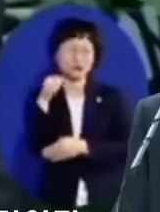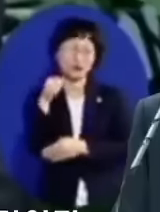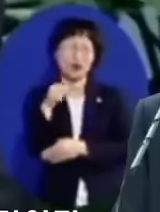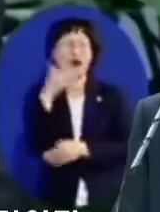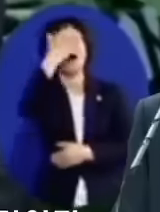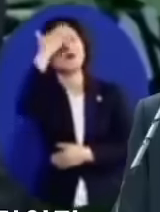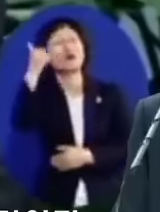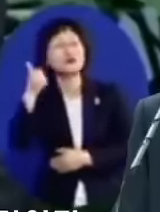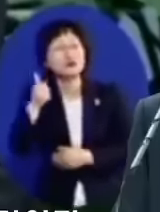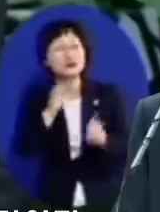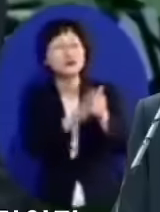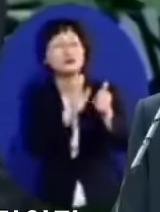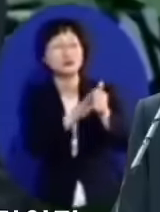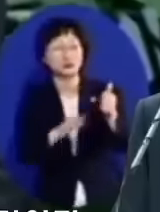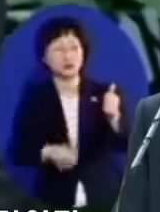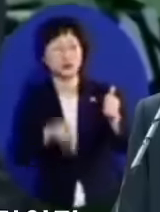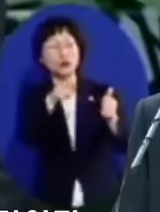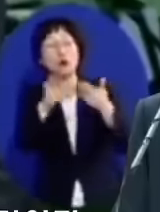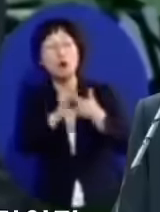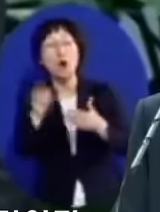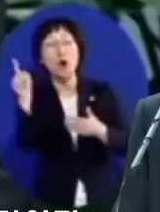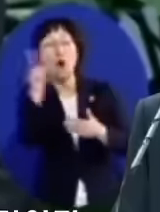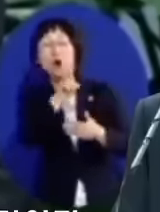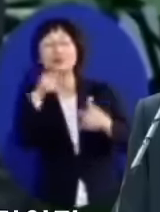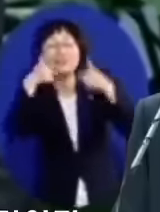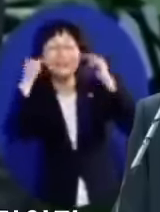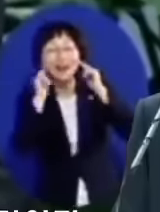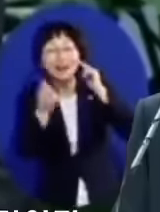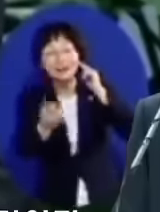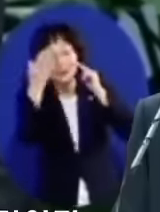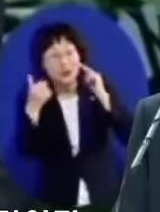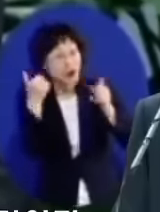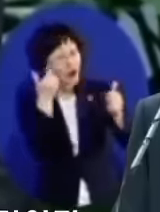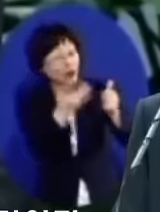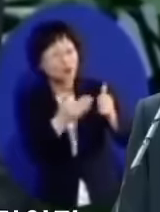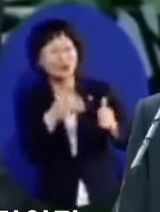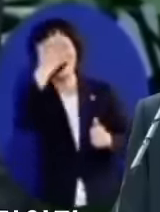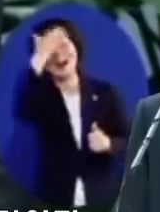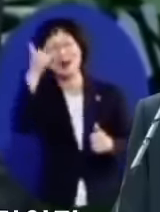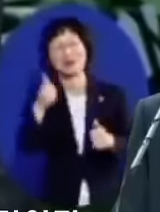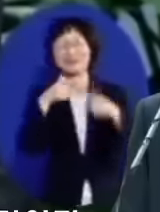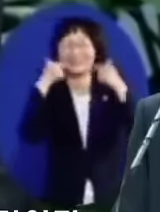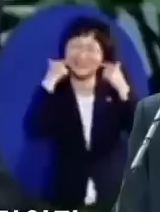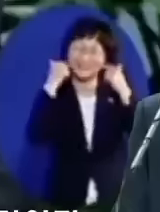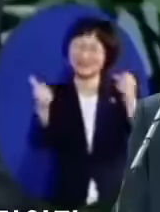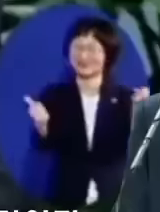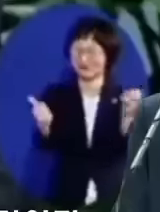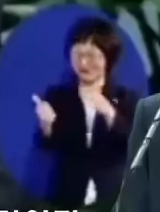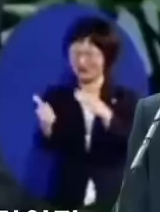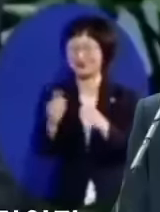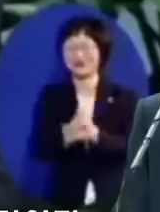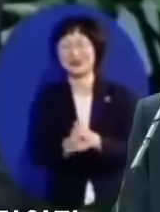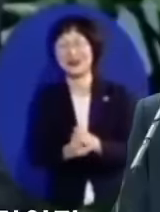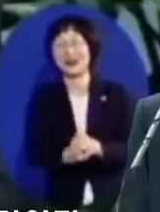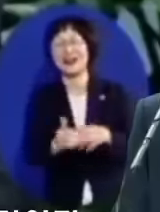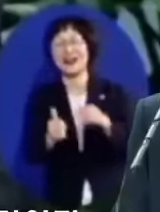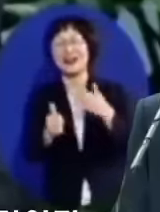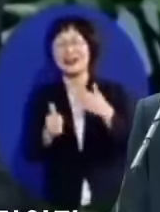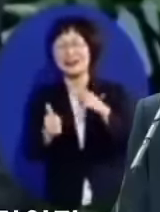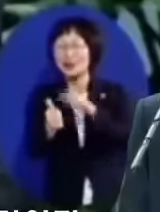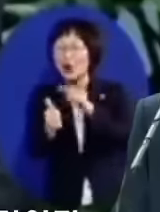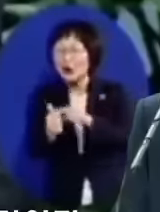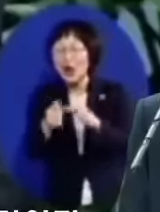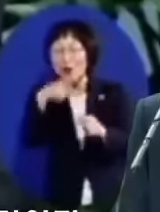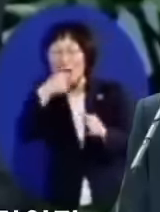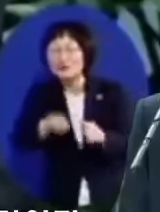할아버지 그러면 어느 늑대가 이깁니까? 그 할아버지가 싱긋 웃으면서 그야 내가 먹이를 주는 놈이